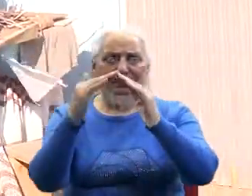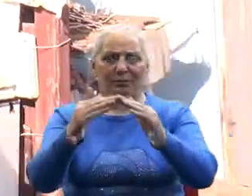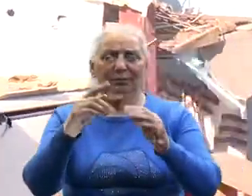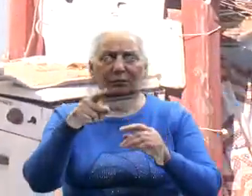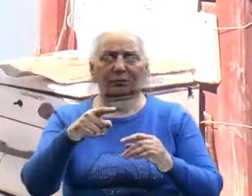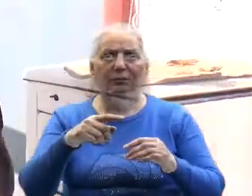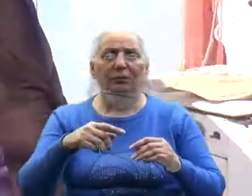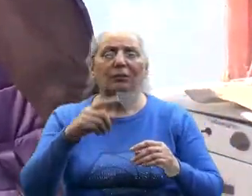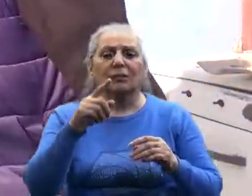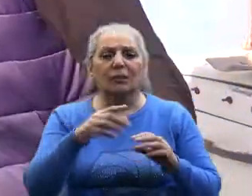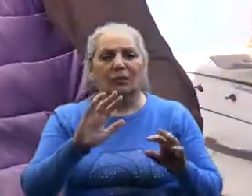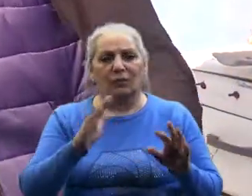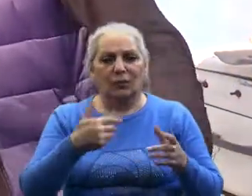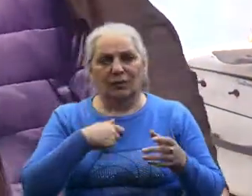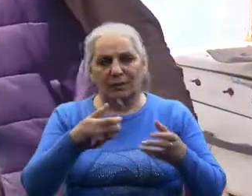որ չալարեն, հանեն,